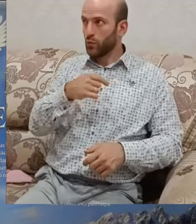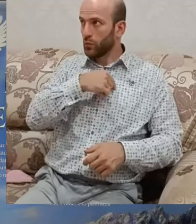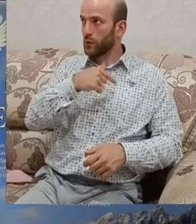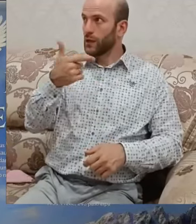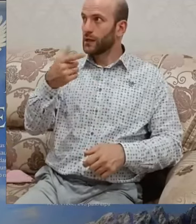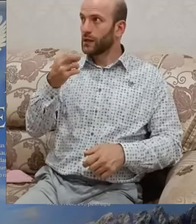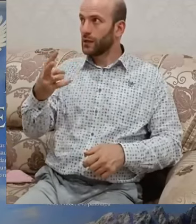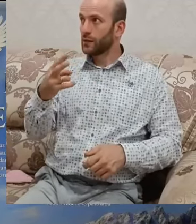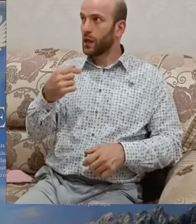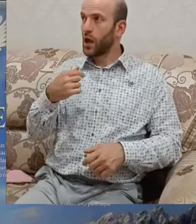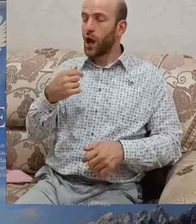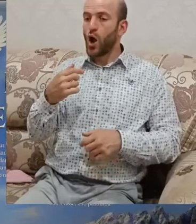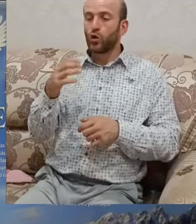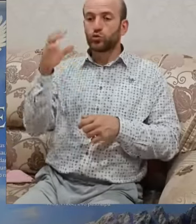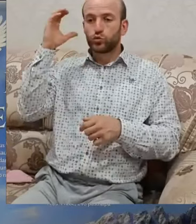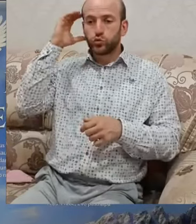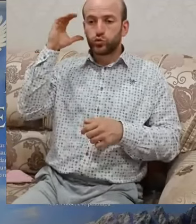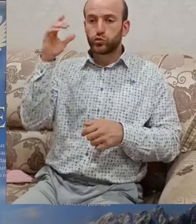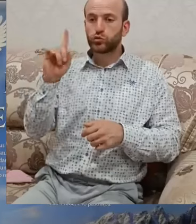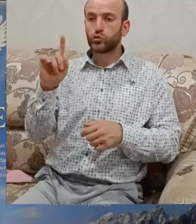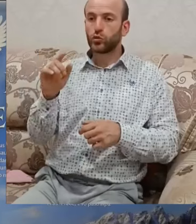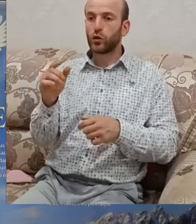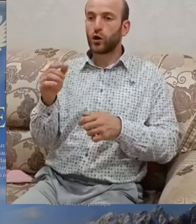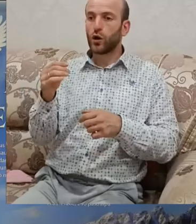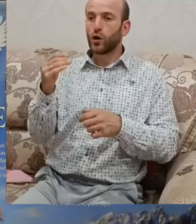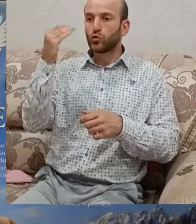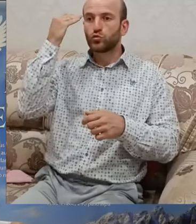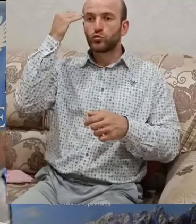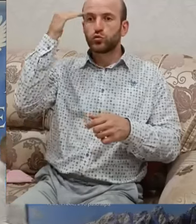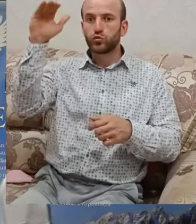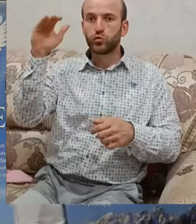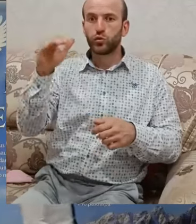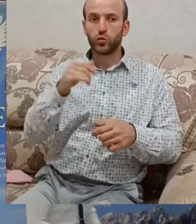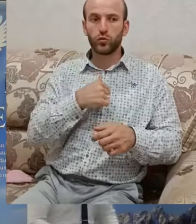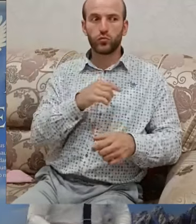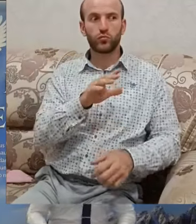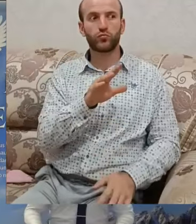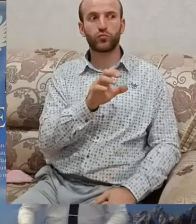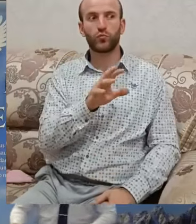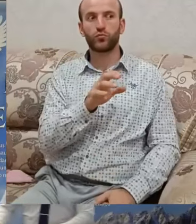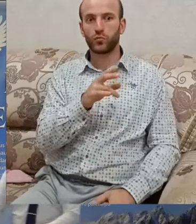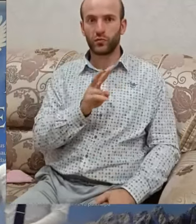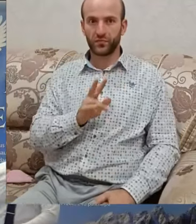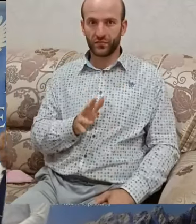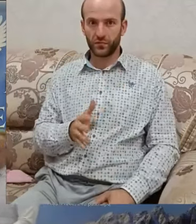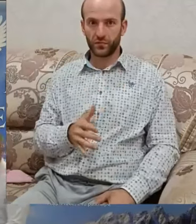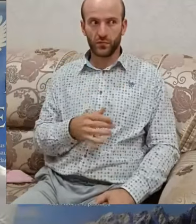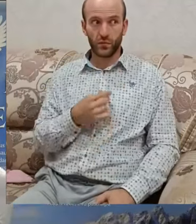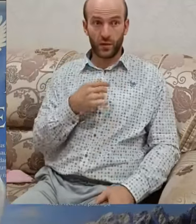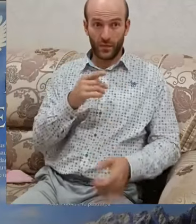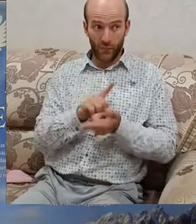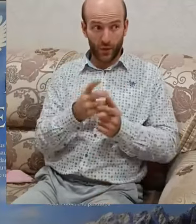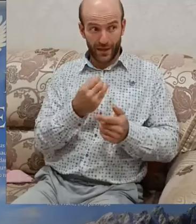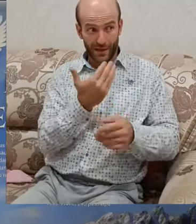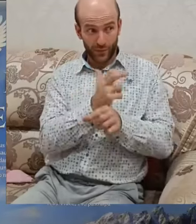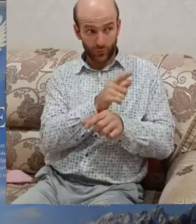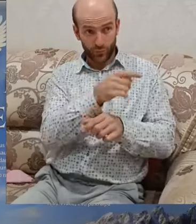služenia, kurie neįs Efesianams 4. Jis nepasitenkins tuo maistu. O nebūdė udovlitvarion toj pišiai.